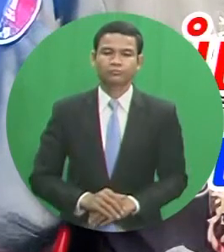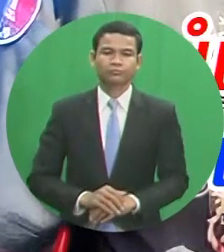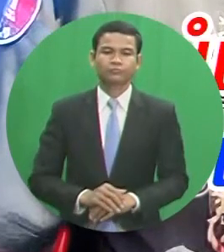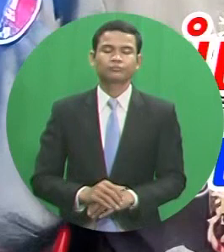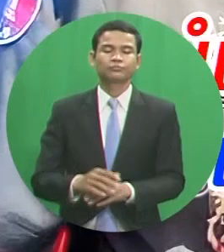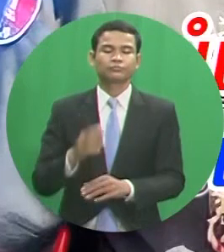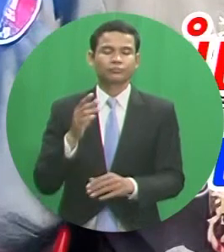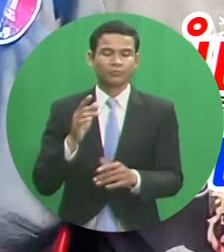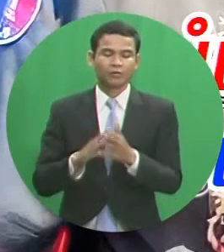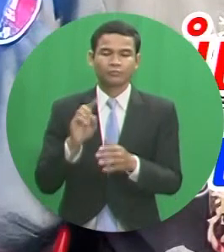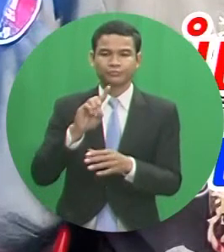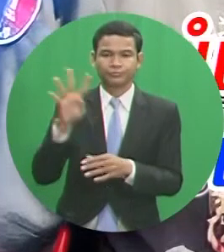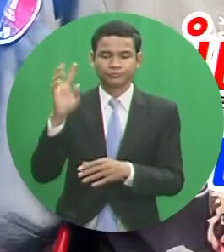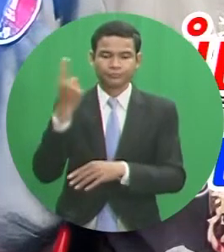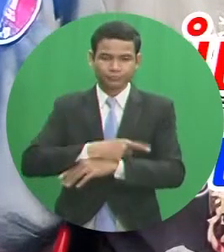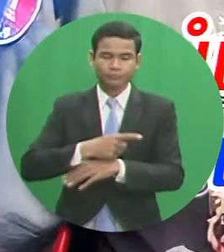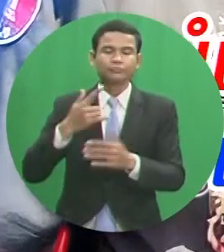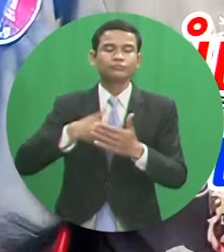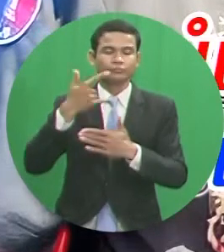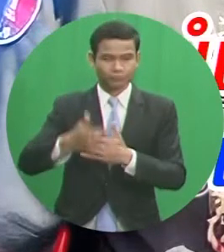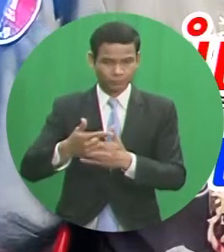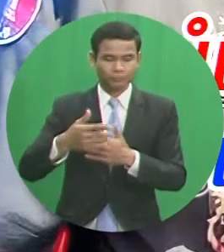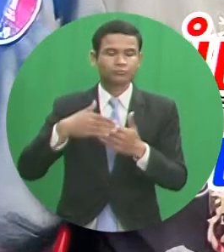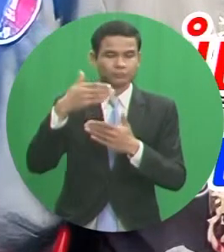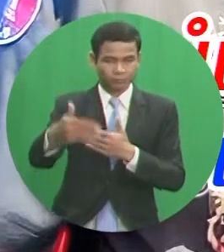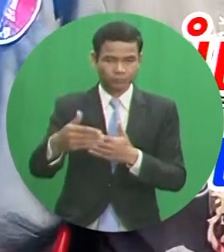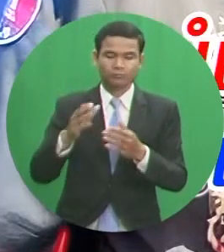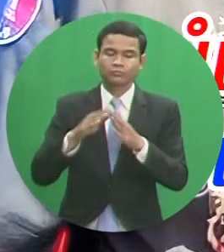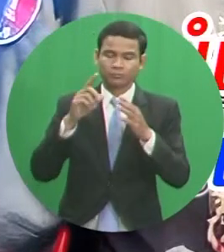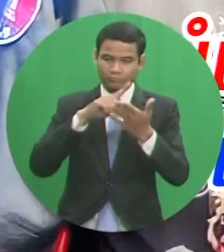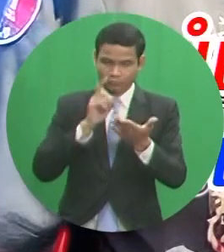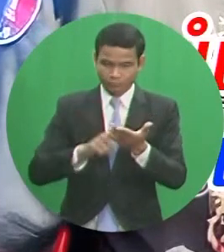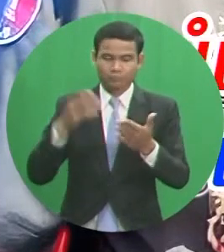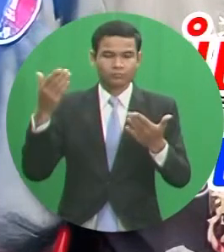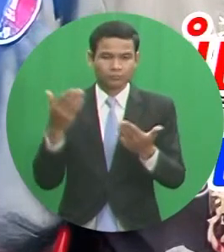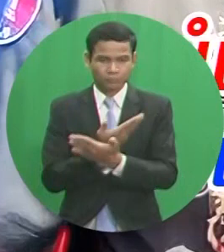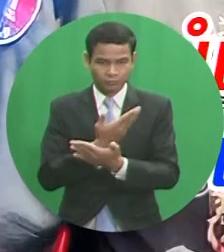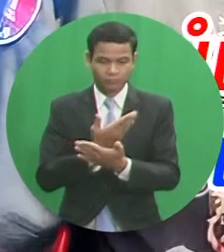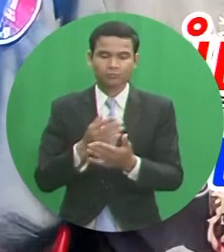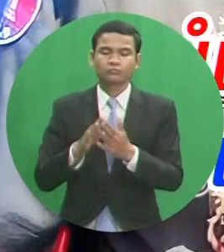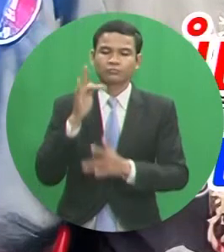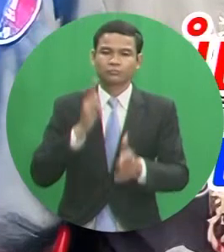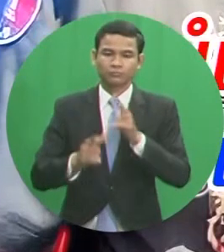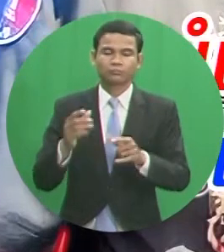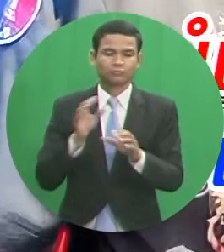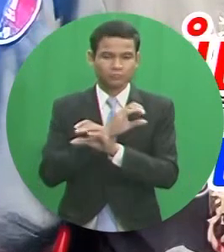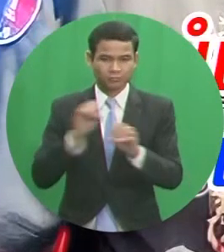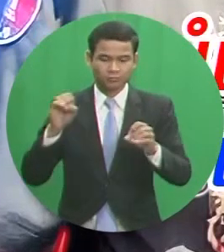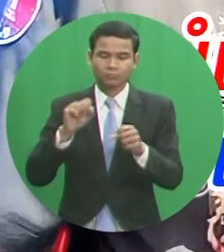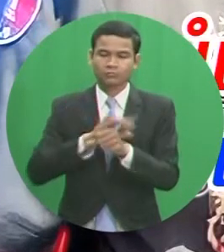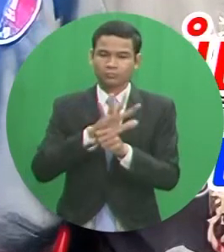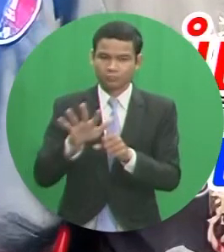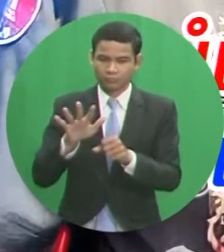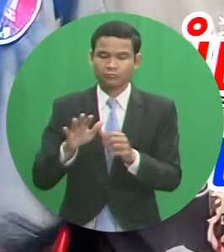ได้แต่เป็นดับบุญไงคราวยืมทุนแต่สายจัดไว้เพราะสั่นบักเมียนโควิดเ